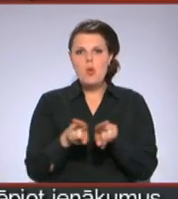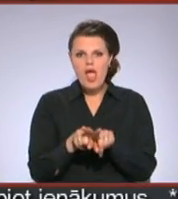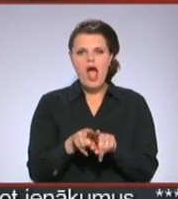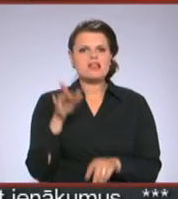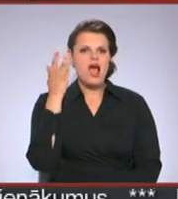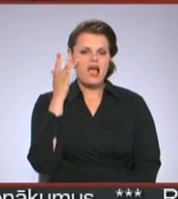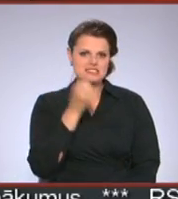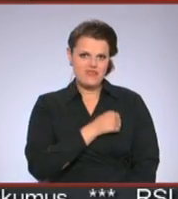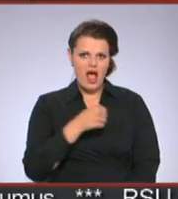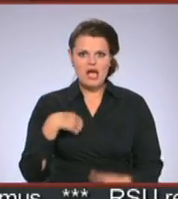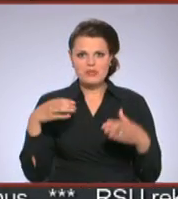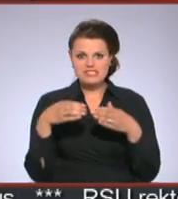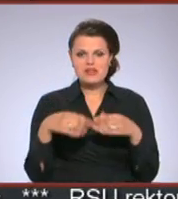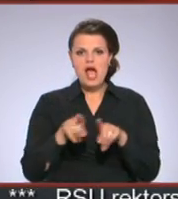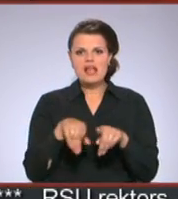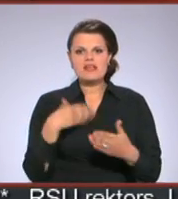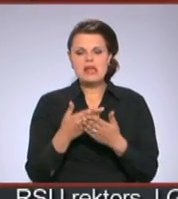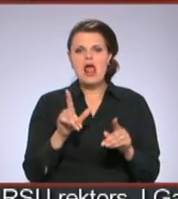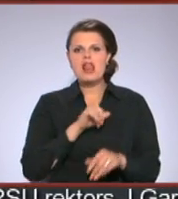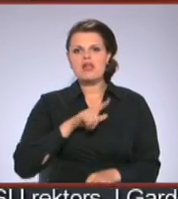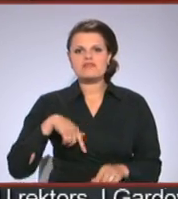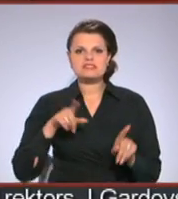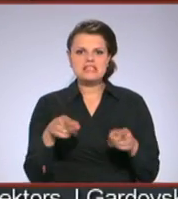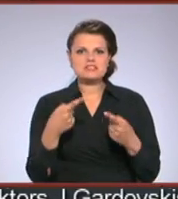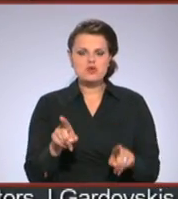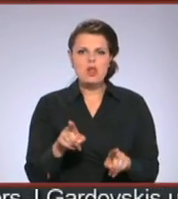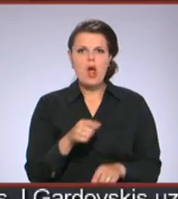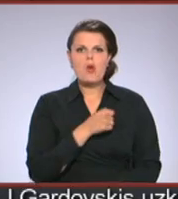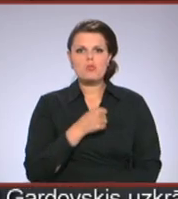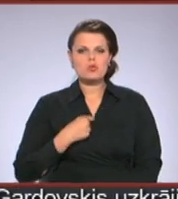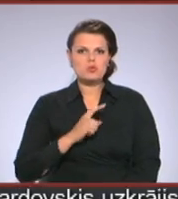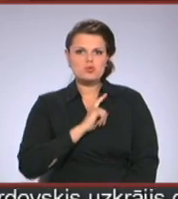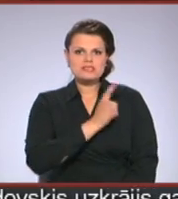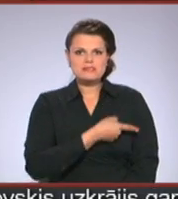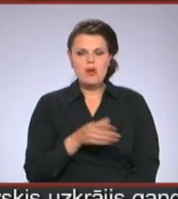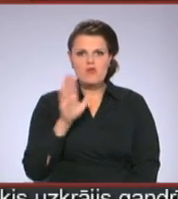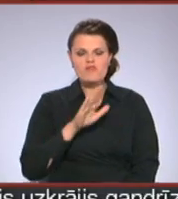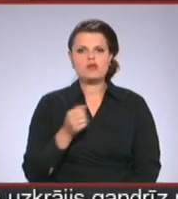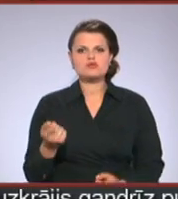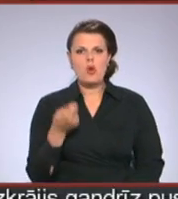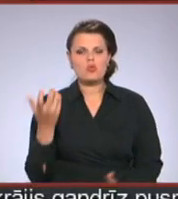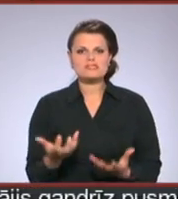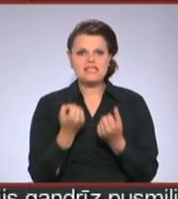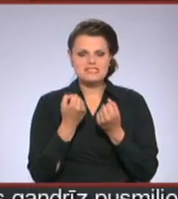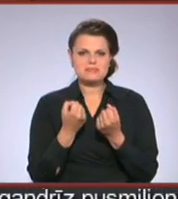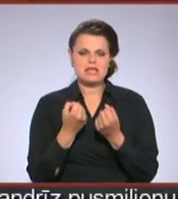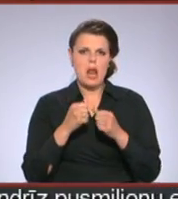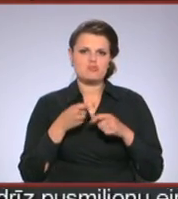Tāpat parādes laikā kuplā skaitā tika demonstrēta Nacionālo bruņoto spēku un valsts ugunsdzēsības un glābšanas dienesta